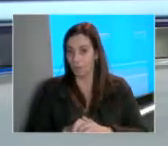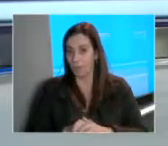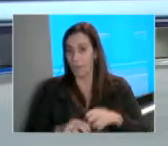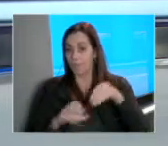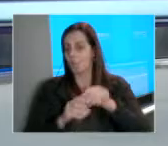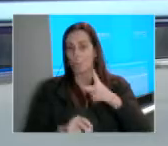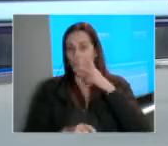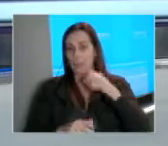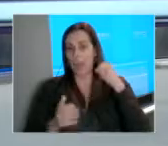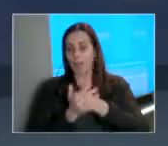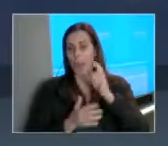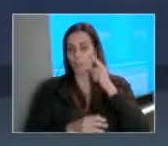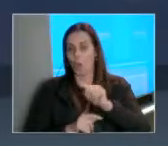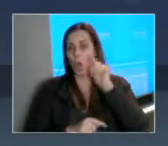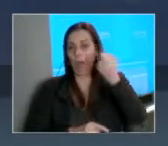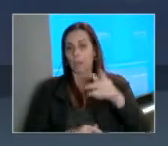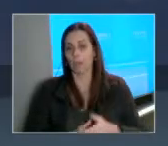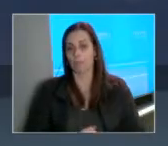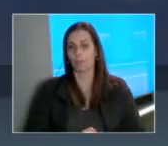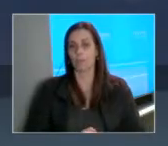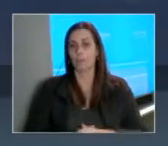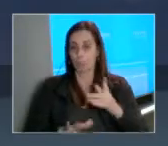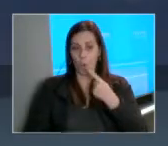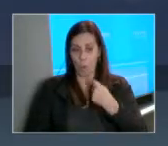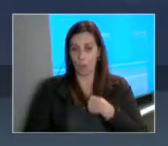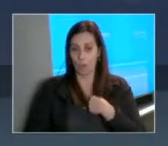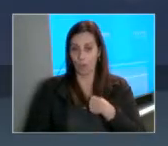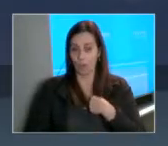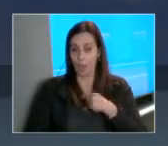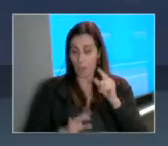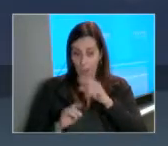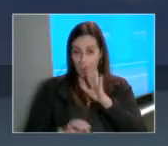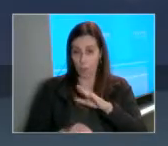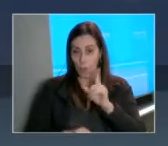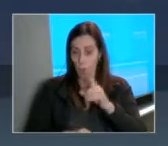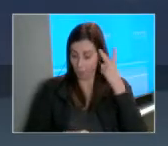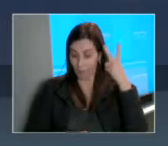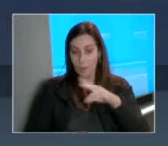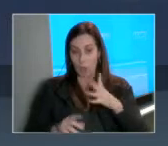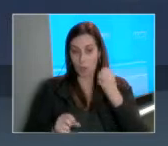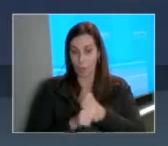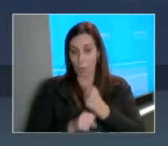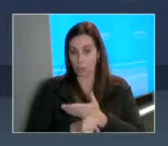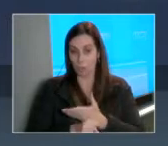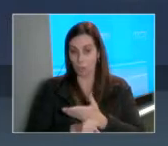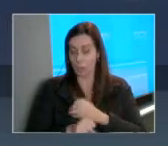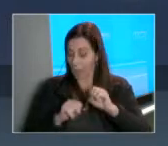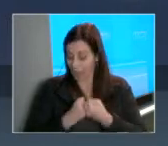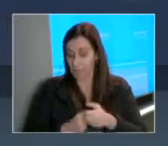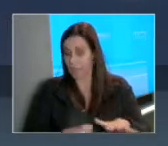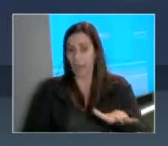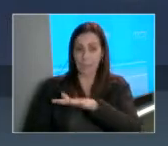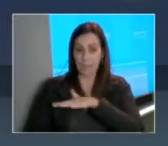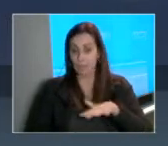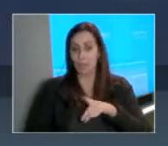בפנים, אבל הם לא רואים. הם בפנים, עד רמת גן זה יכול להגיע גם. זאת אומרת, שמה שאתה אומר לי, הם עד כדי כך לא קולטים את מה שהם הולכים לעשות, את הנזק